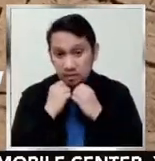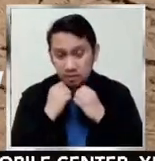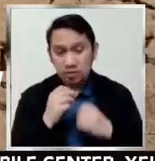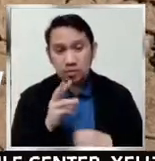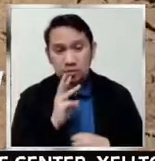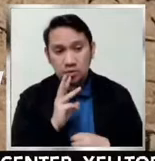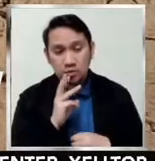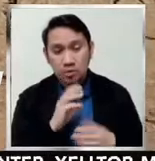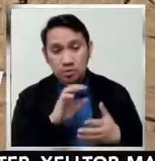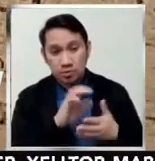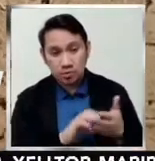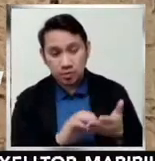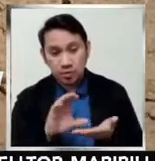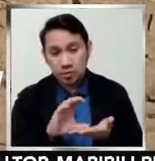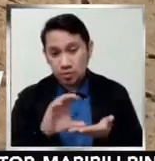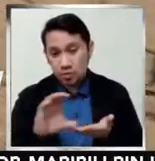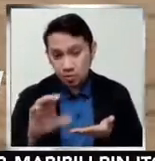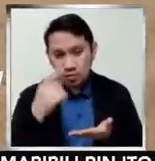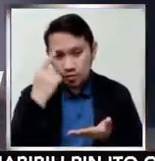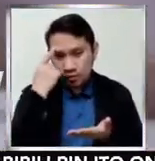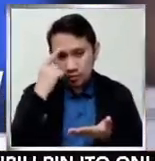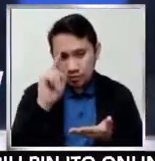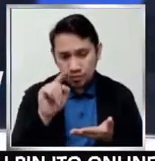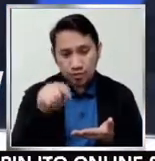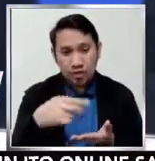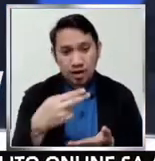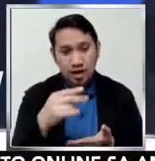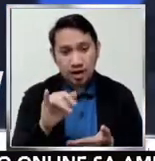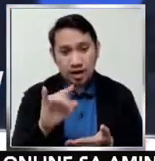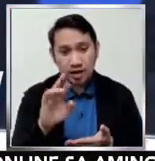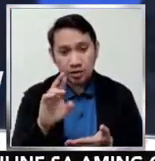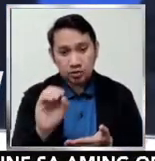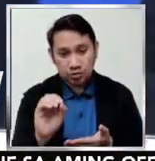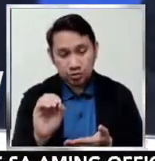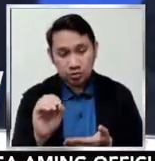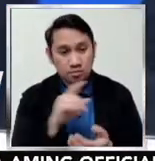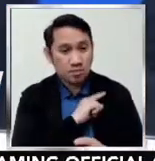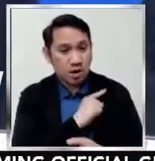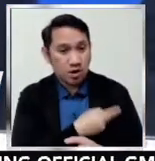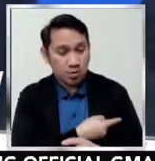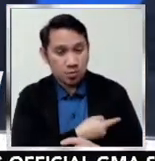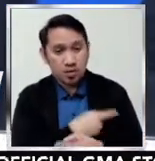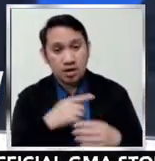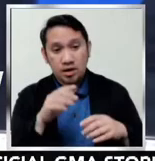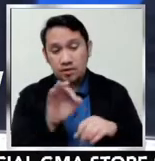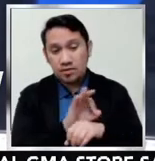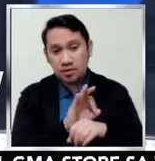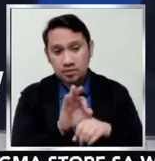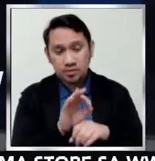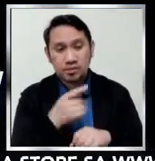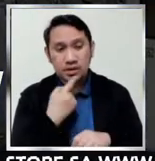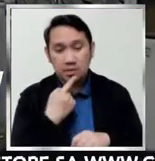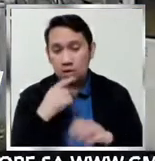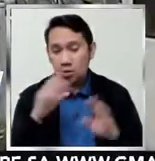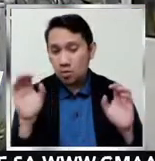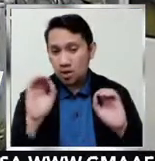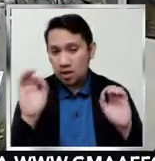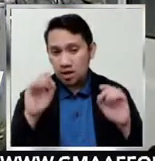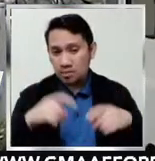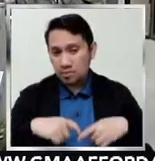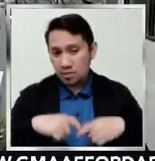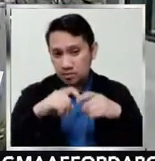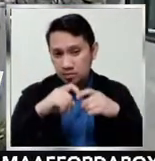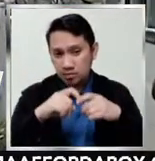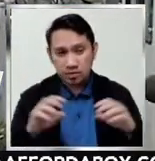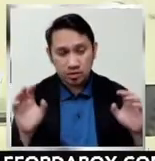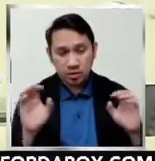ang alokasyon para sa mga hydropower plants. Pero sabi ng DOE, walang brownouts at hindi rin tataas ang rate ng